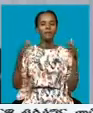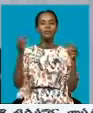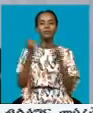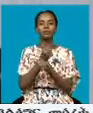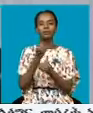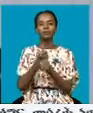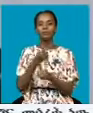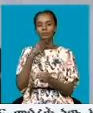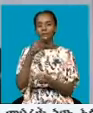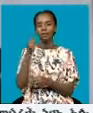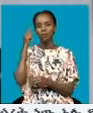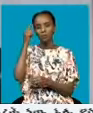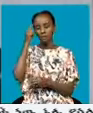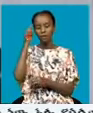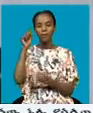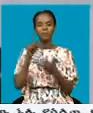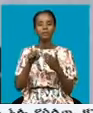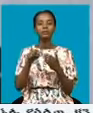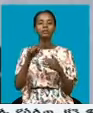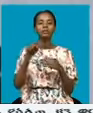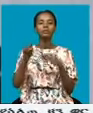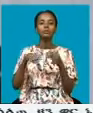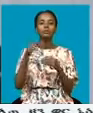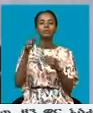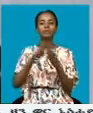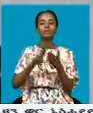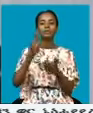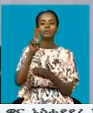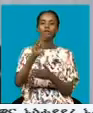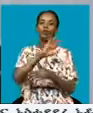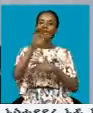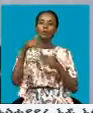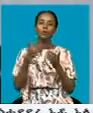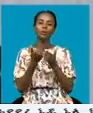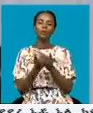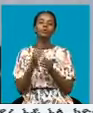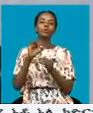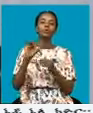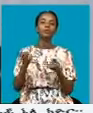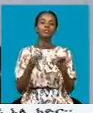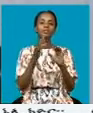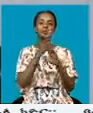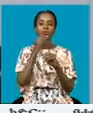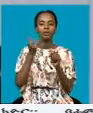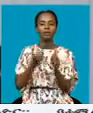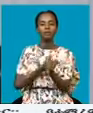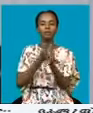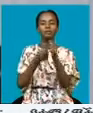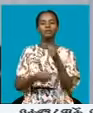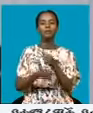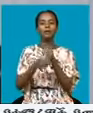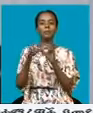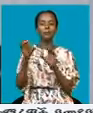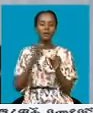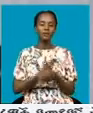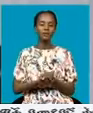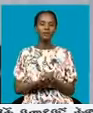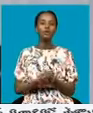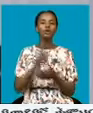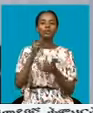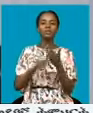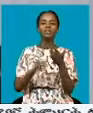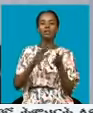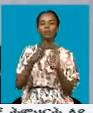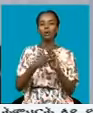ተሰራላችሁ ብለን ነው እናስበው በዚህ ዙሪያ ደግሞ ዩኒቨርሲቲው ሁሉንም ሎጂስቲክስ እና ክትትልና ድጋፍ በማድረግ ውጤታማ